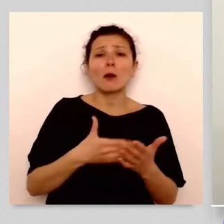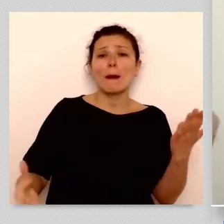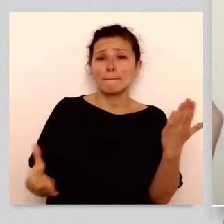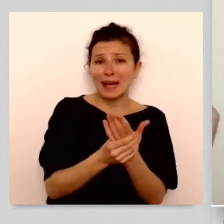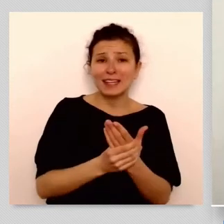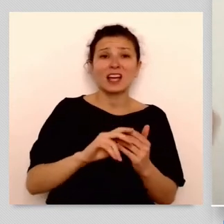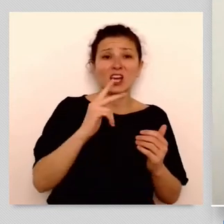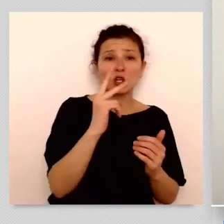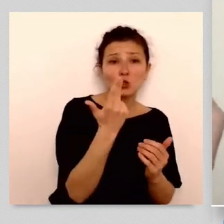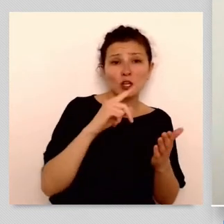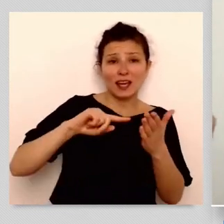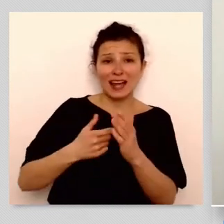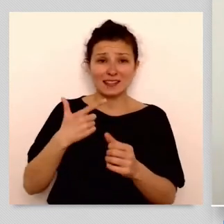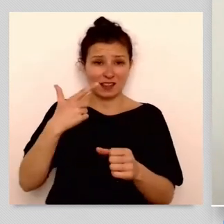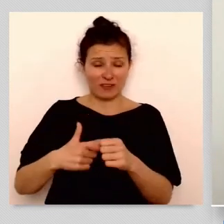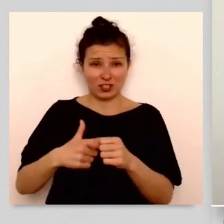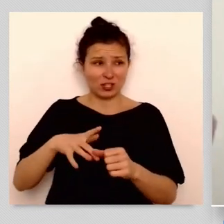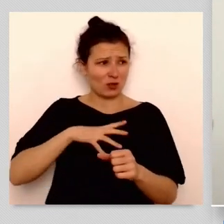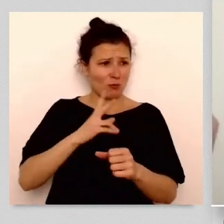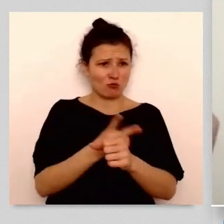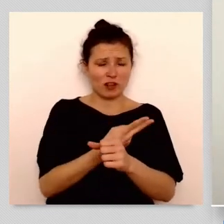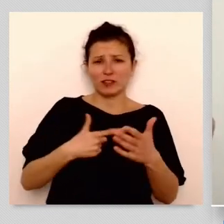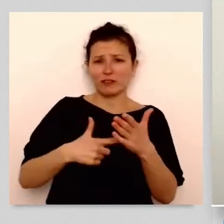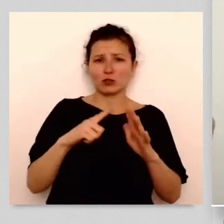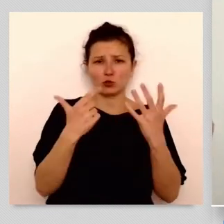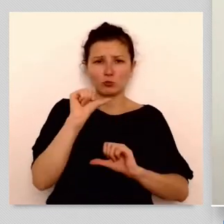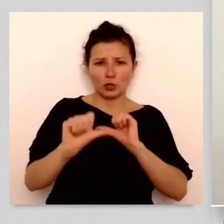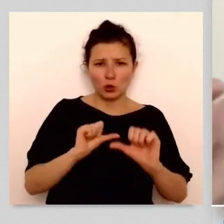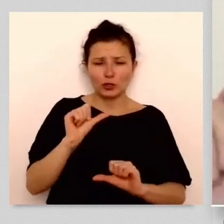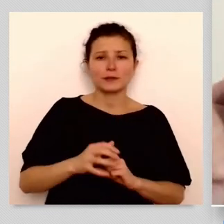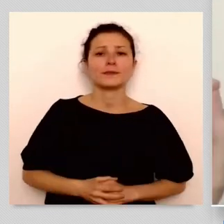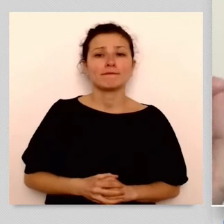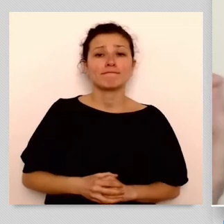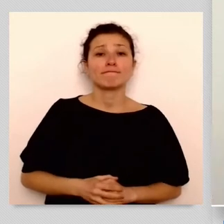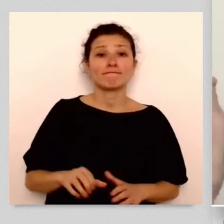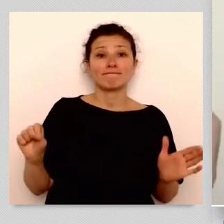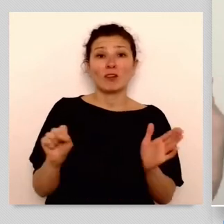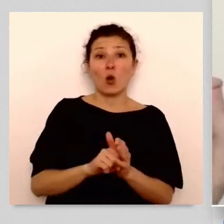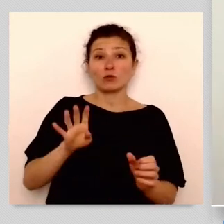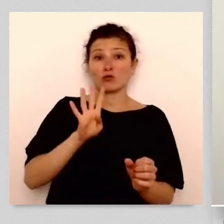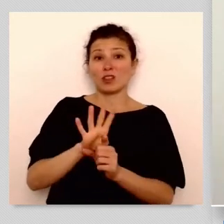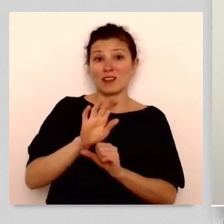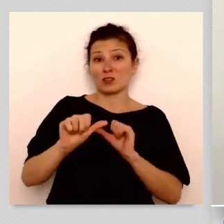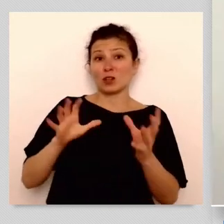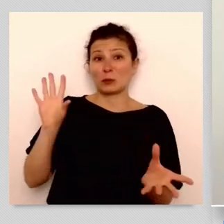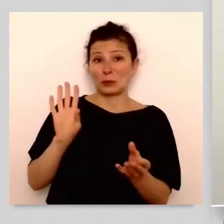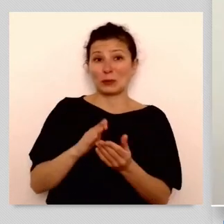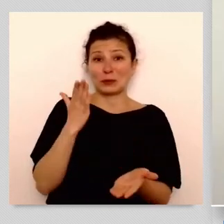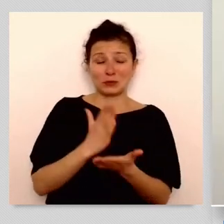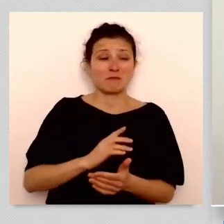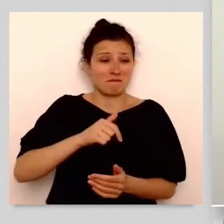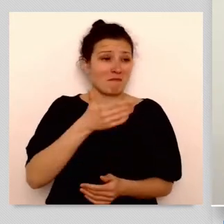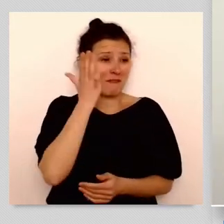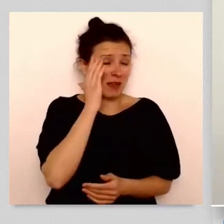3x20. To był czerwiec 2007 roku. Od 14 lat wiemy, że Europa